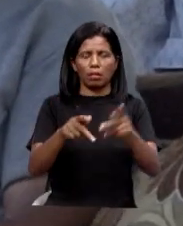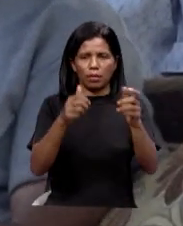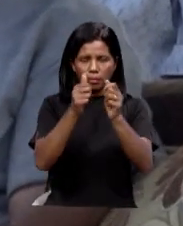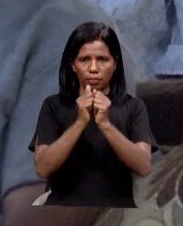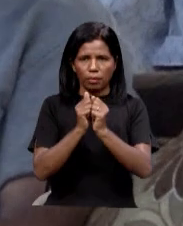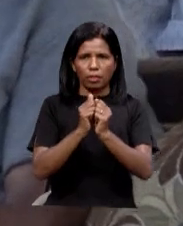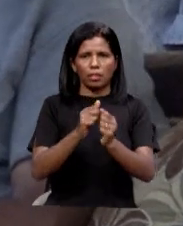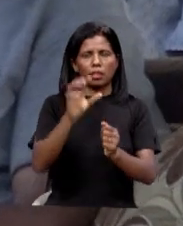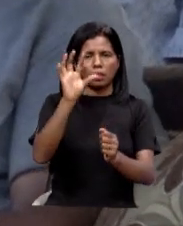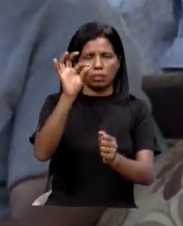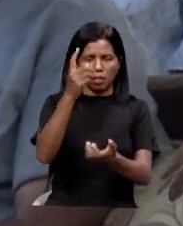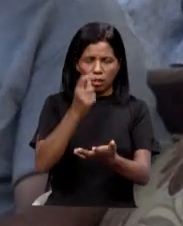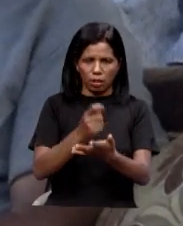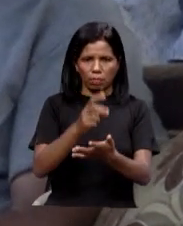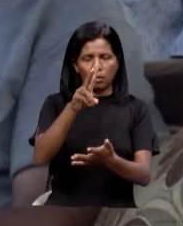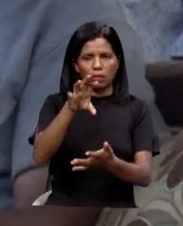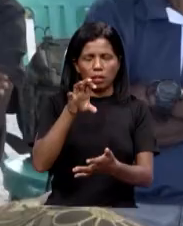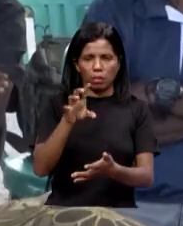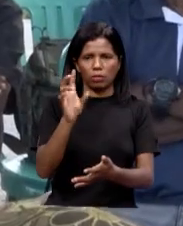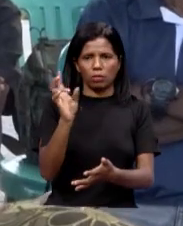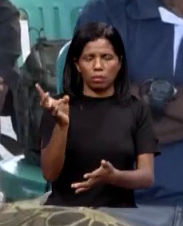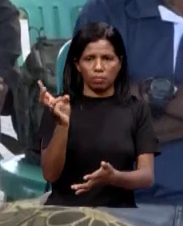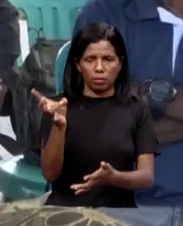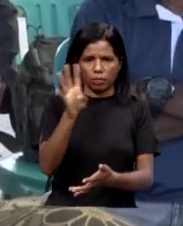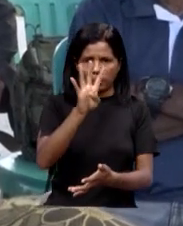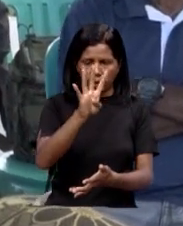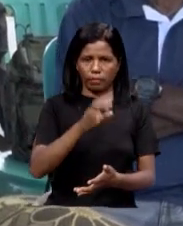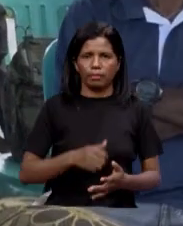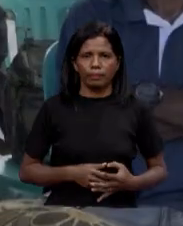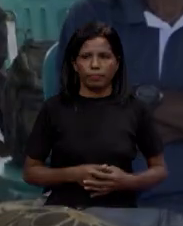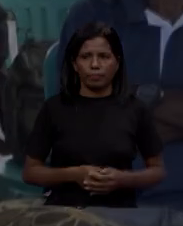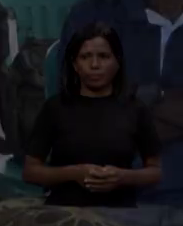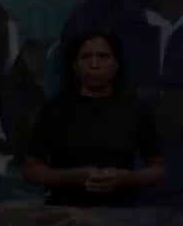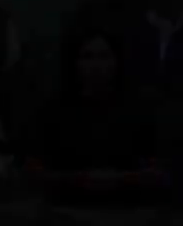hamutuk rihunsia atusua hitunolore singhat. Laura Xavier, Tomé da Silva, GMN.